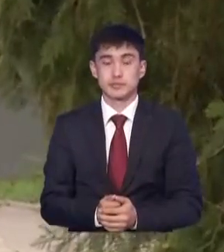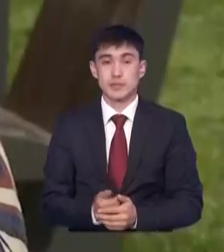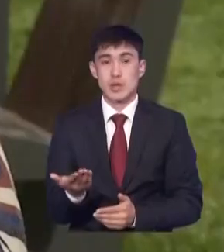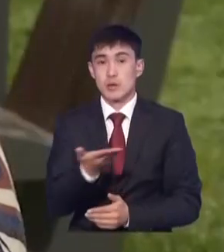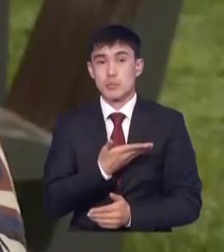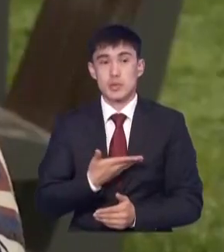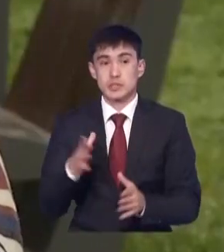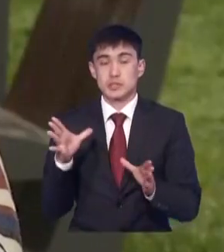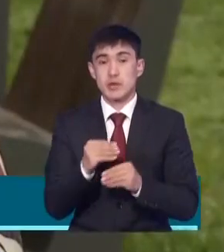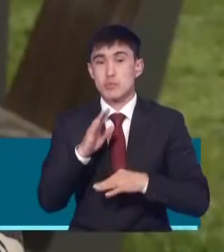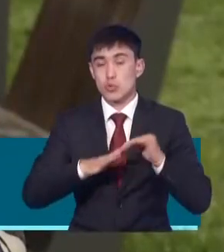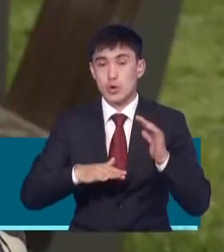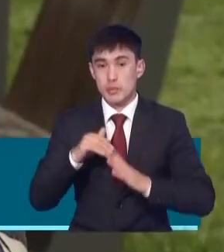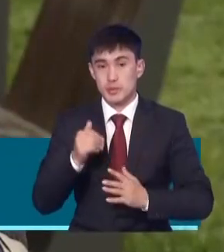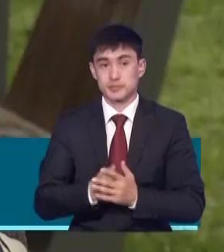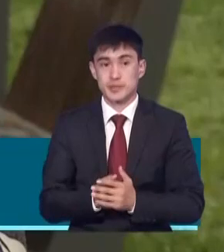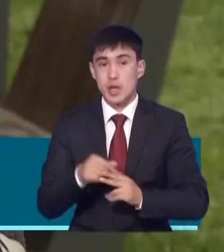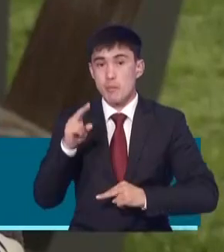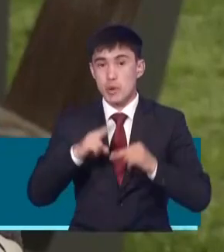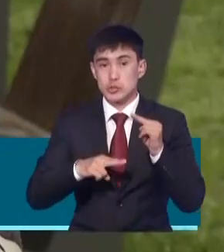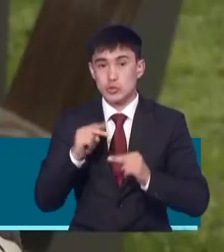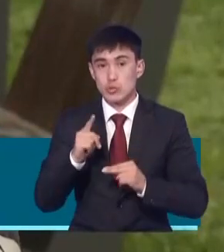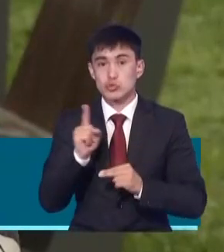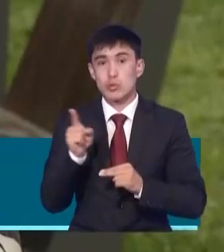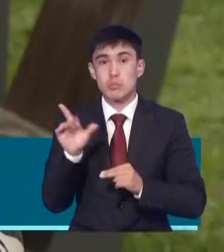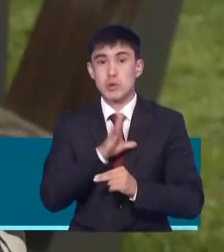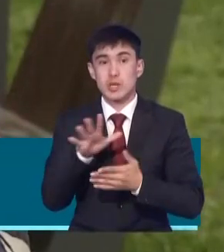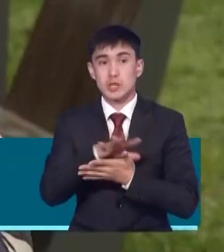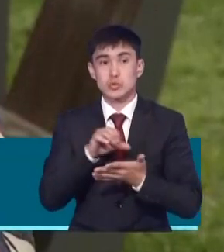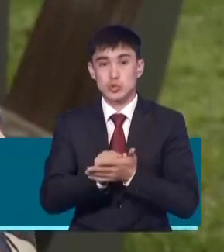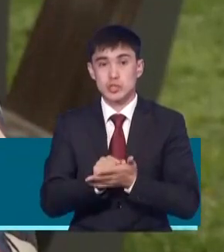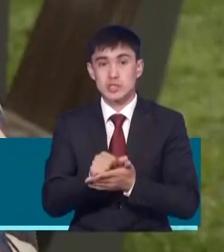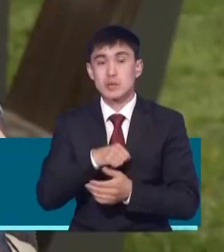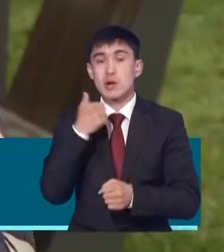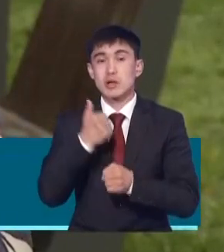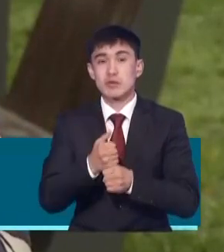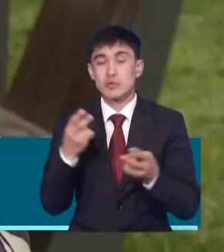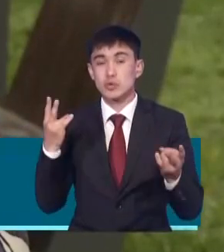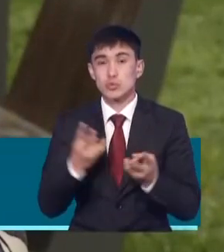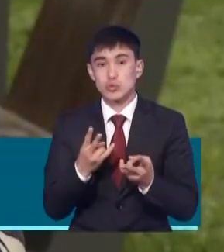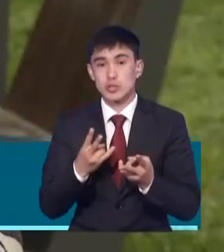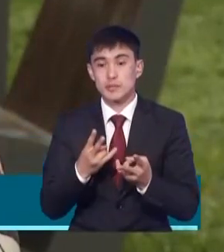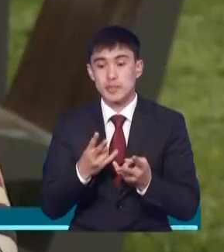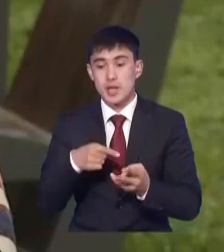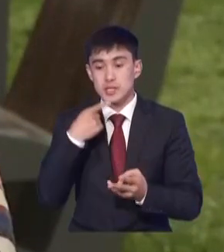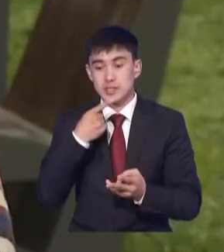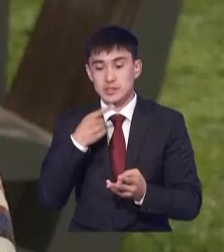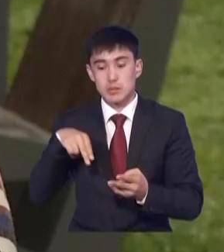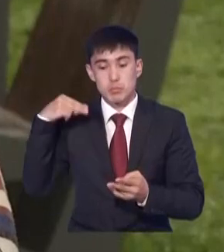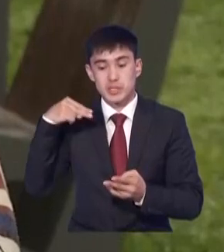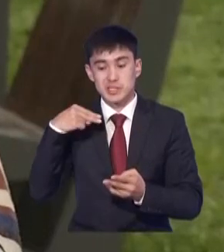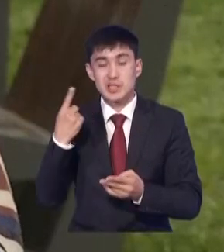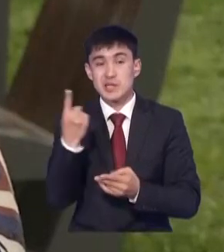Мы своими руками построим, что было разрушено. Самое главное, тут нужно, как сказал